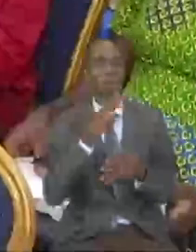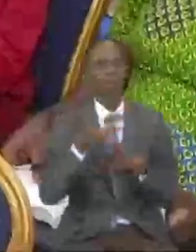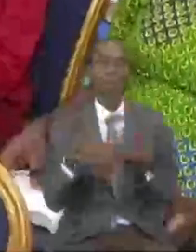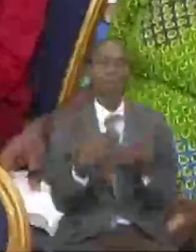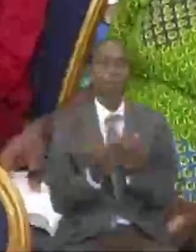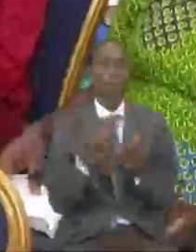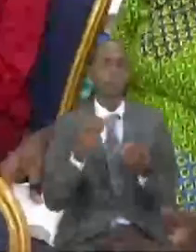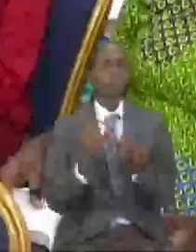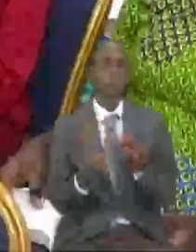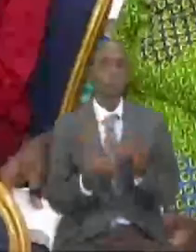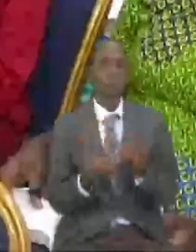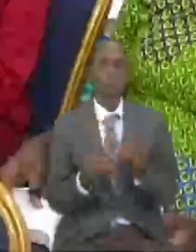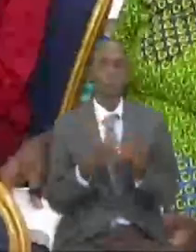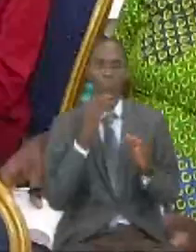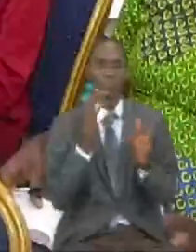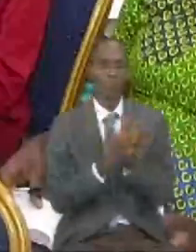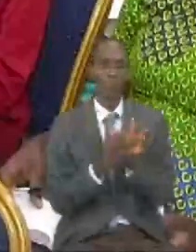Dieu!